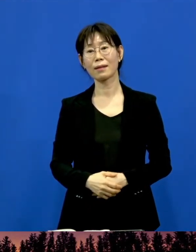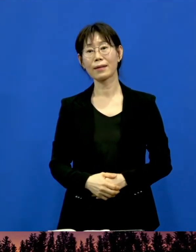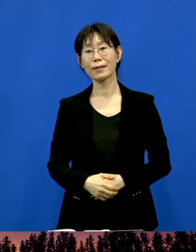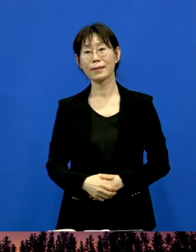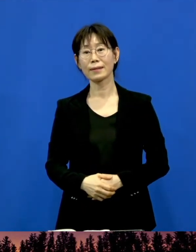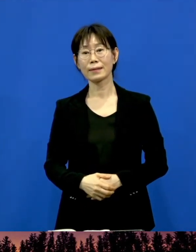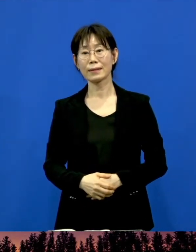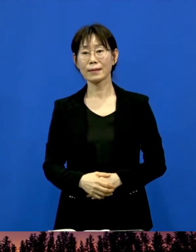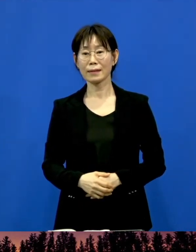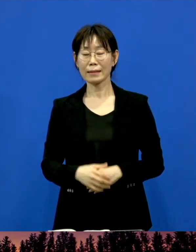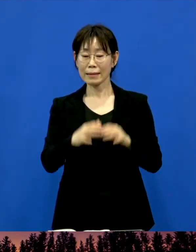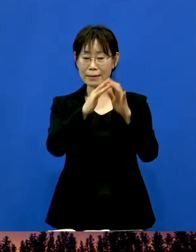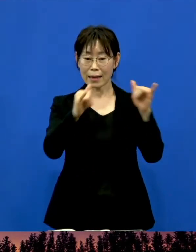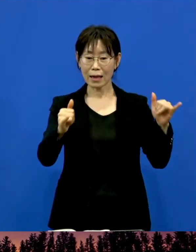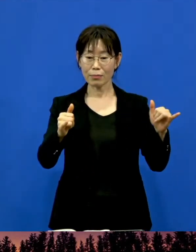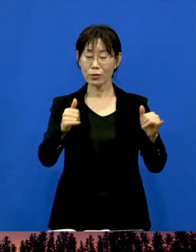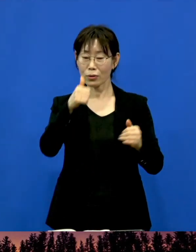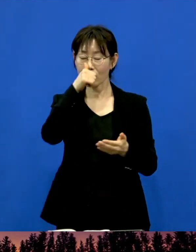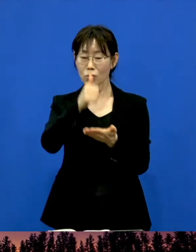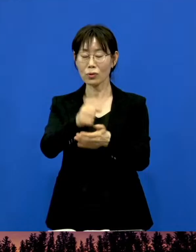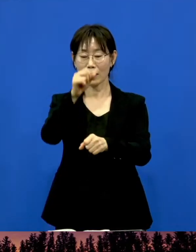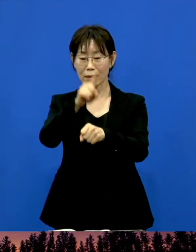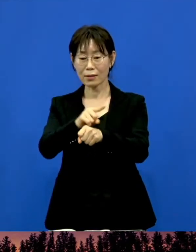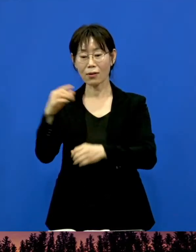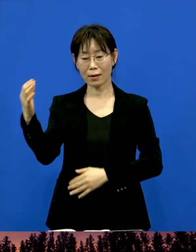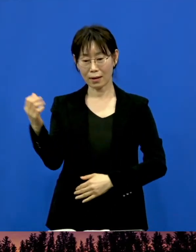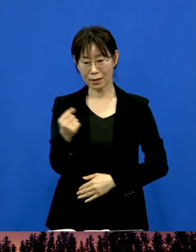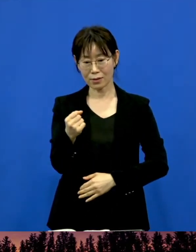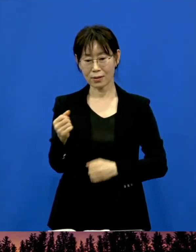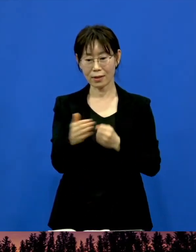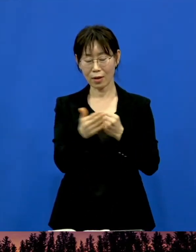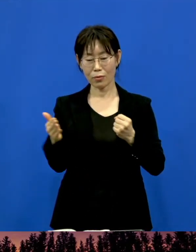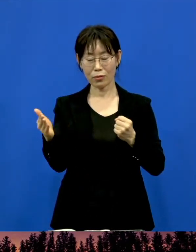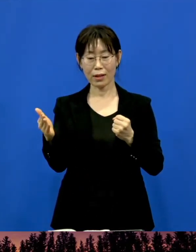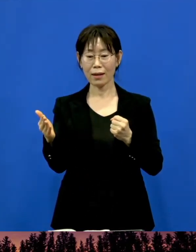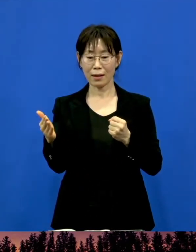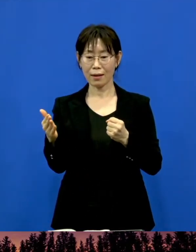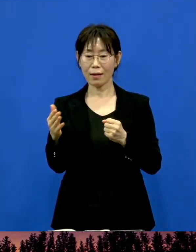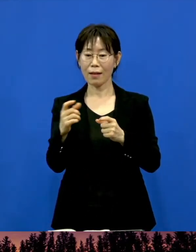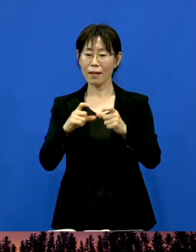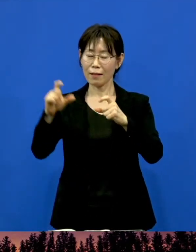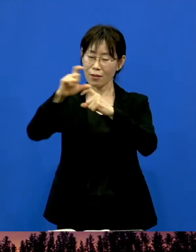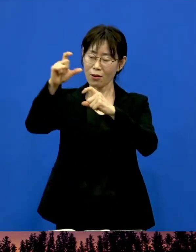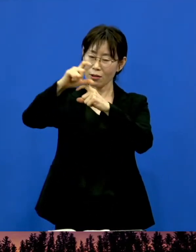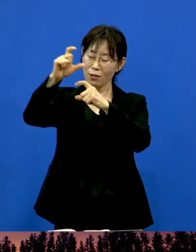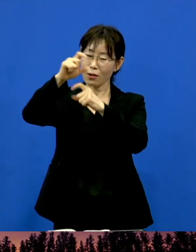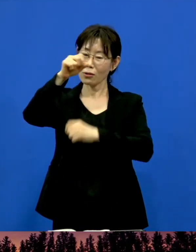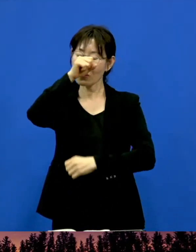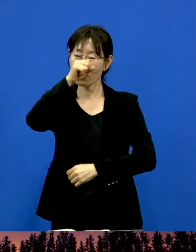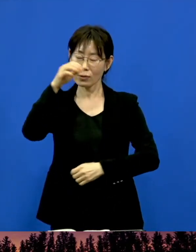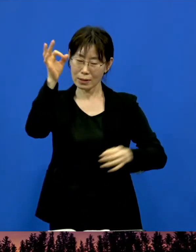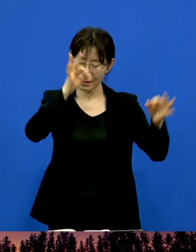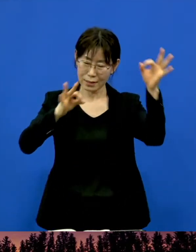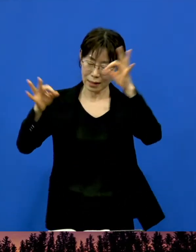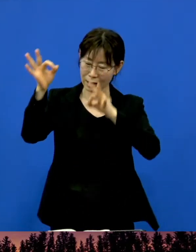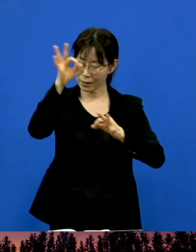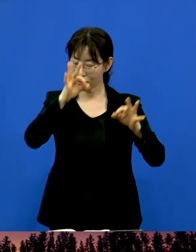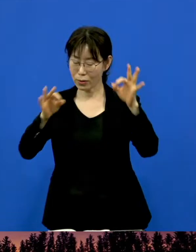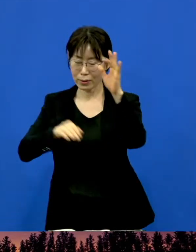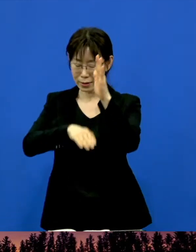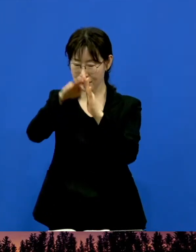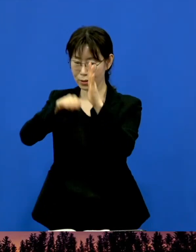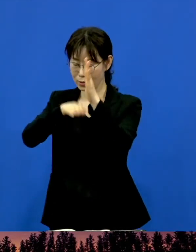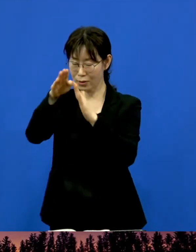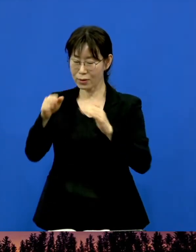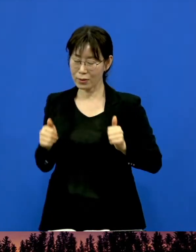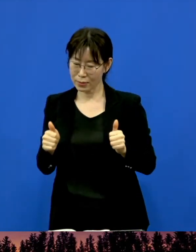그래서 죄성을 가진 인간은 끝도 없이 욕망하게 하고 나를 쉴 틈을 나에게 주지 않는 겁니다. 그래서 끊임없이 채우려고 하고